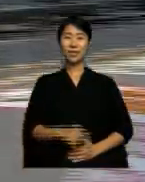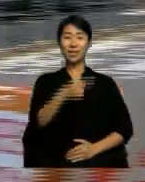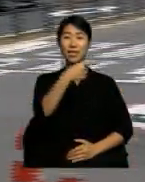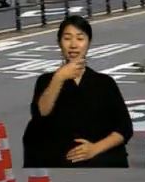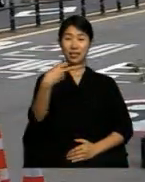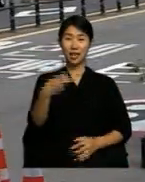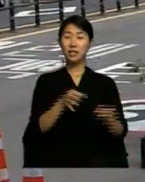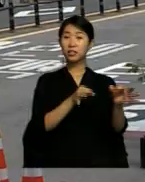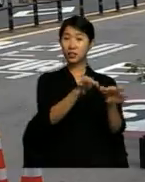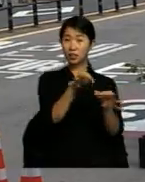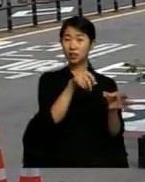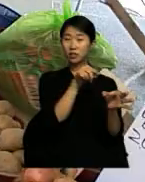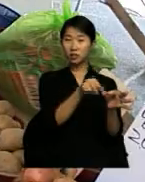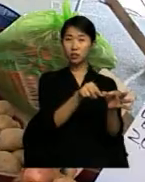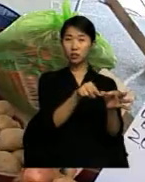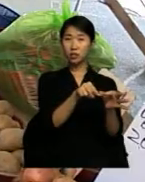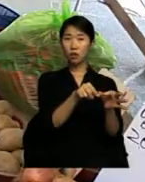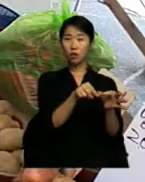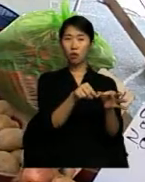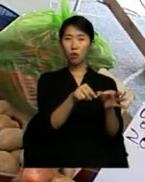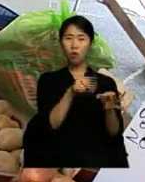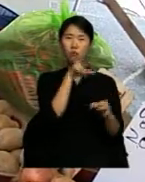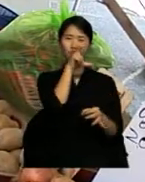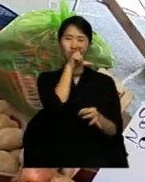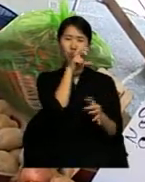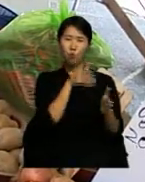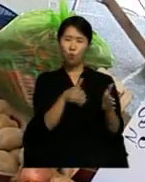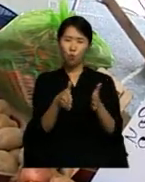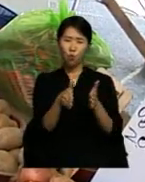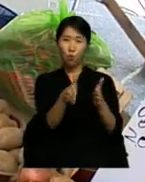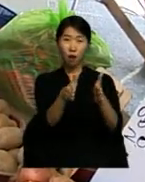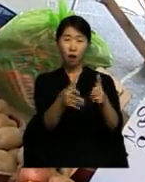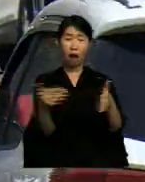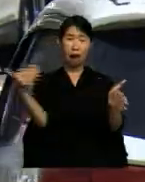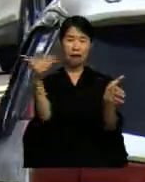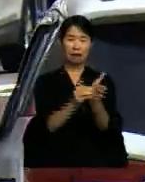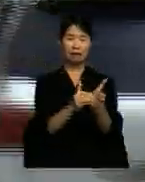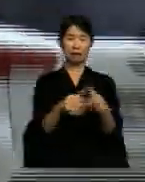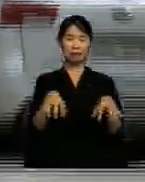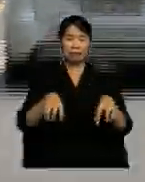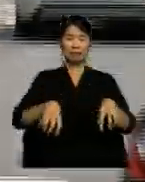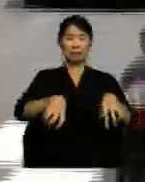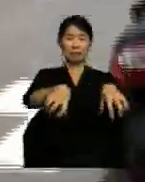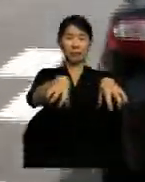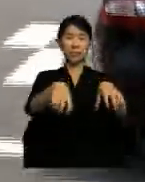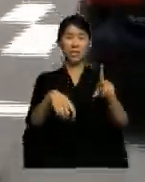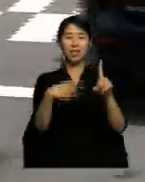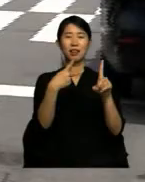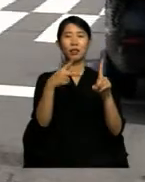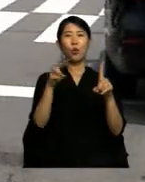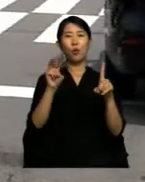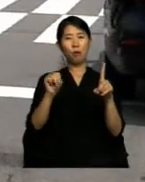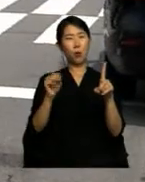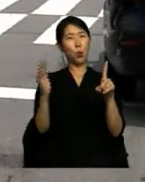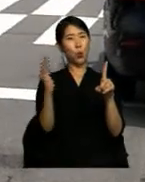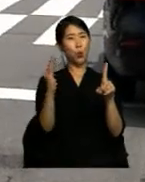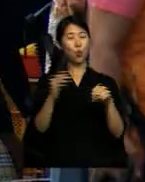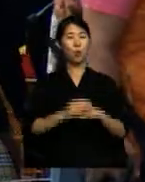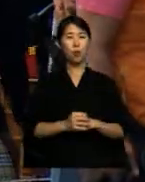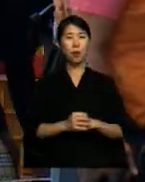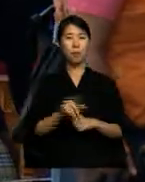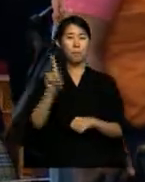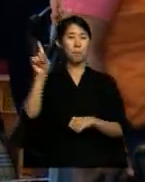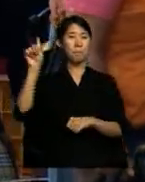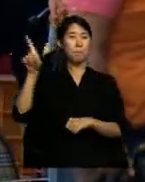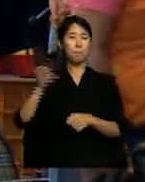일산시장 인근의 자판이 인도와 골목까지 빽빽이 들어섰습니다. 길이만 1km 남짓, 100년